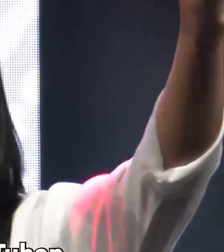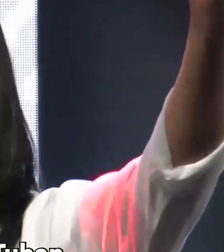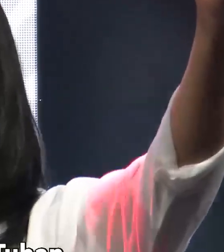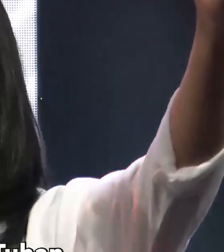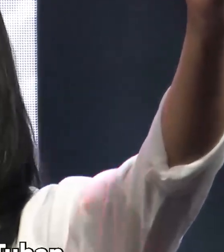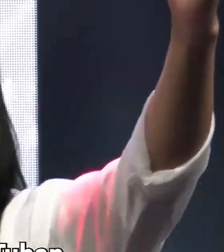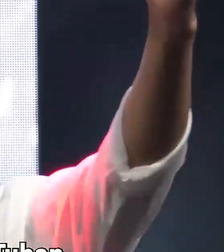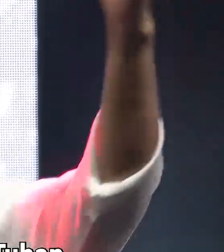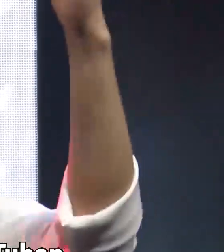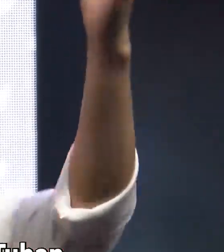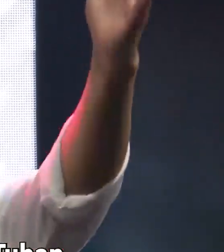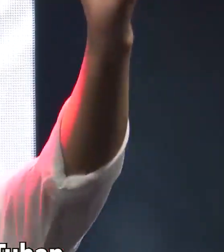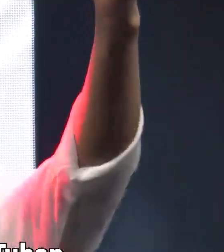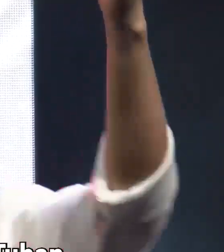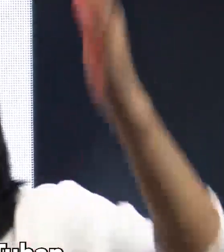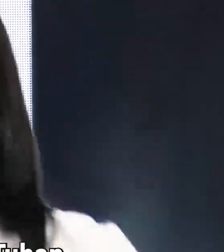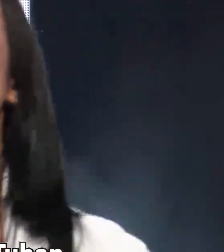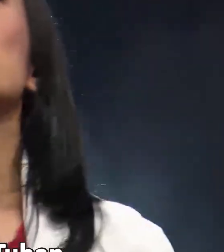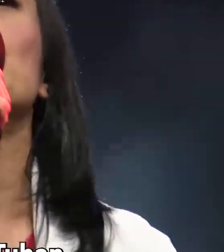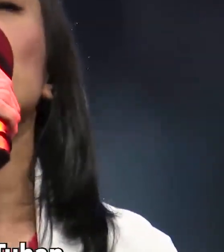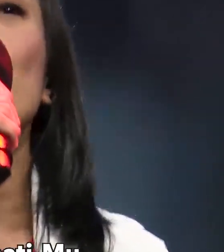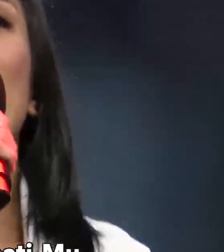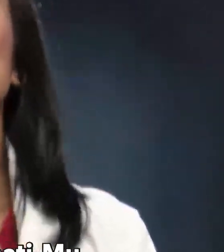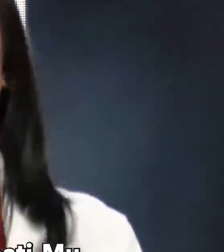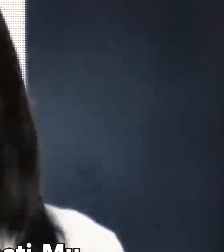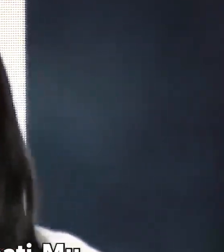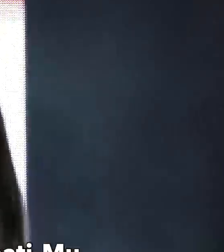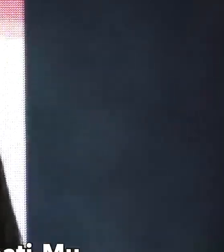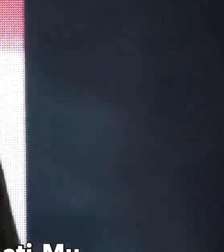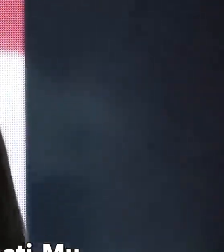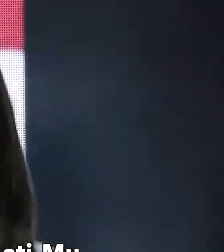Limpahkan rahmat-Mu Tuhan,